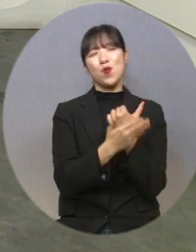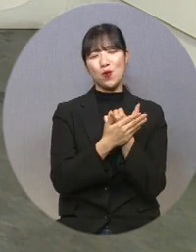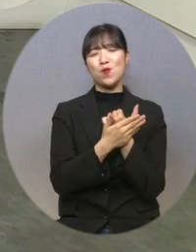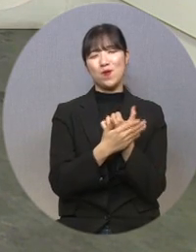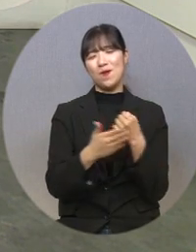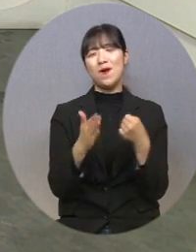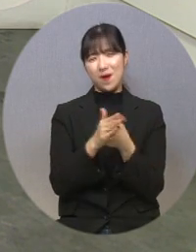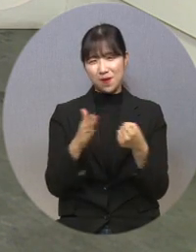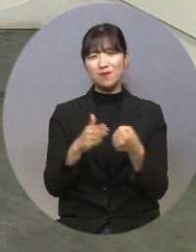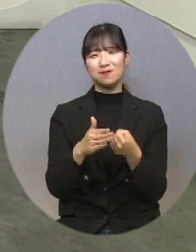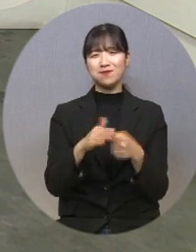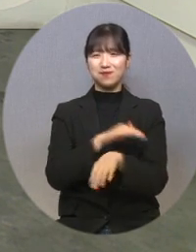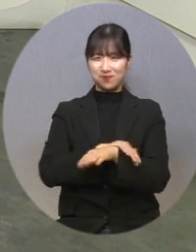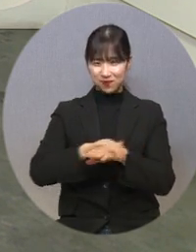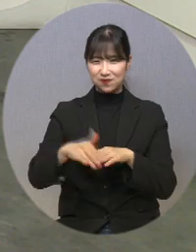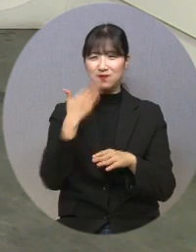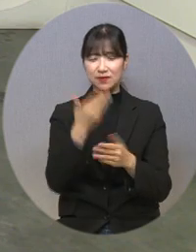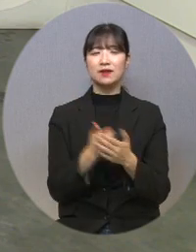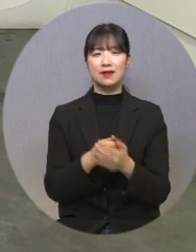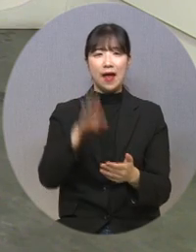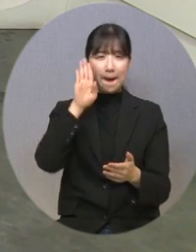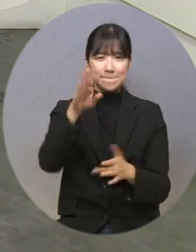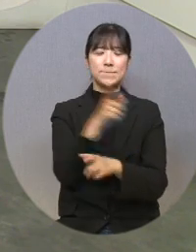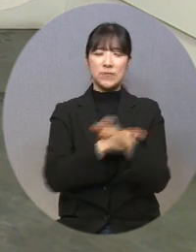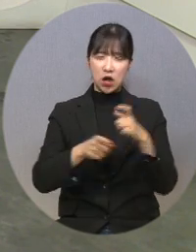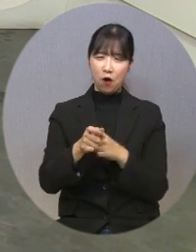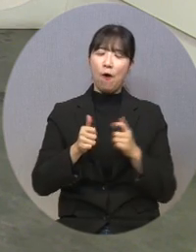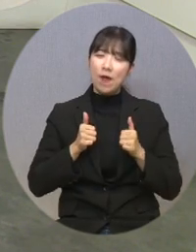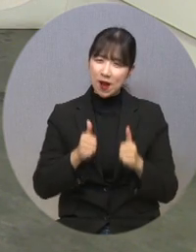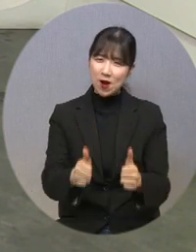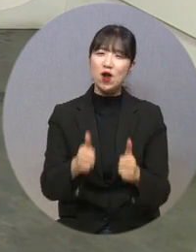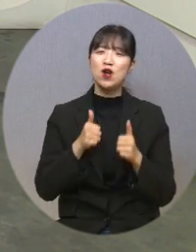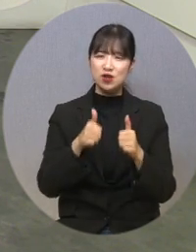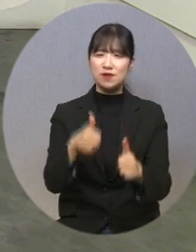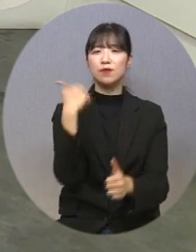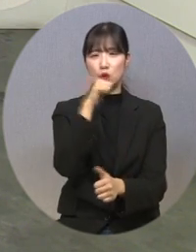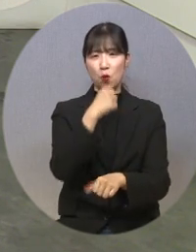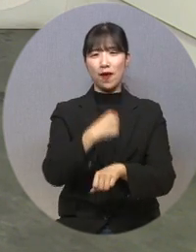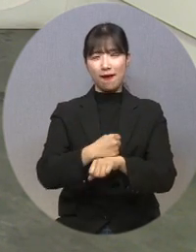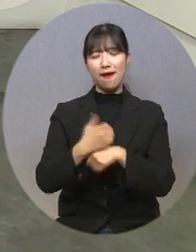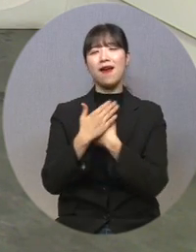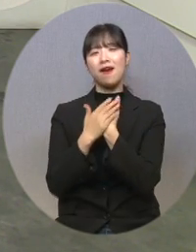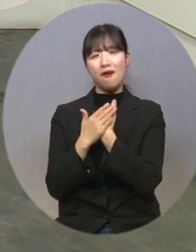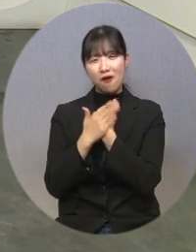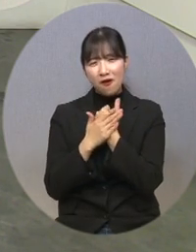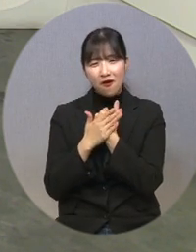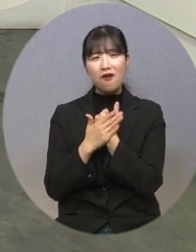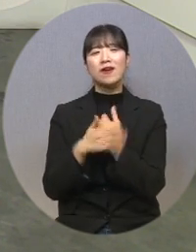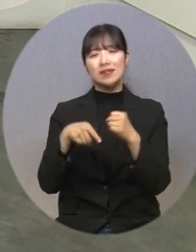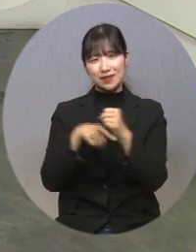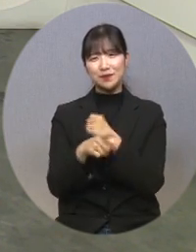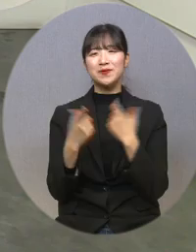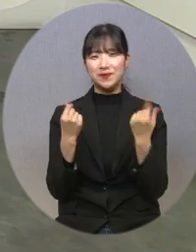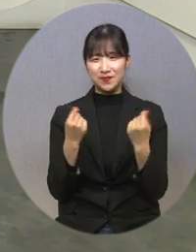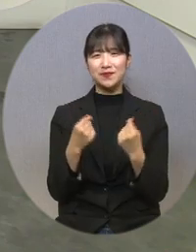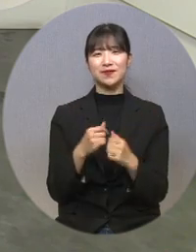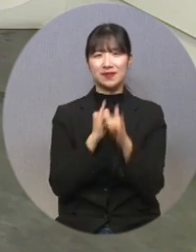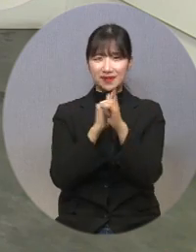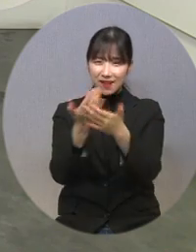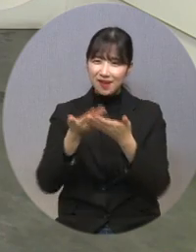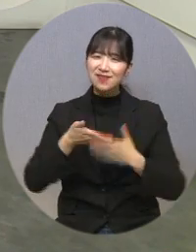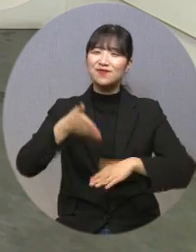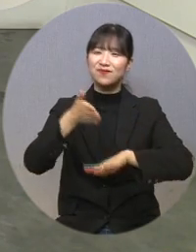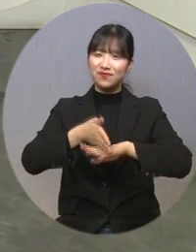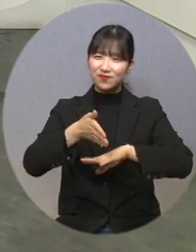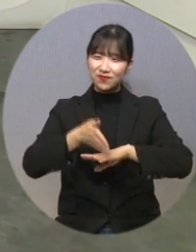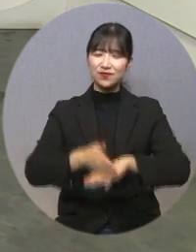또 일주했죠. 앞으로 더 열심히 우리 먹거리를 소개하라는 격려의 의미로 받아들이겠습니다. 상 주셔서